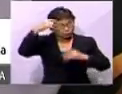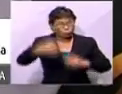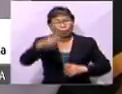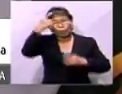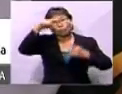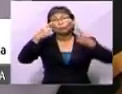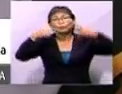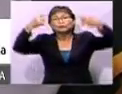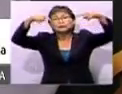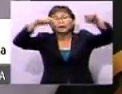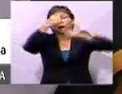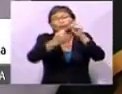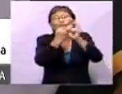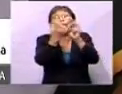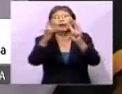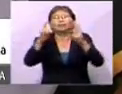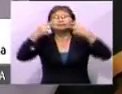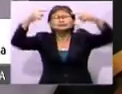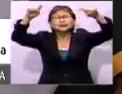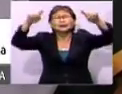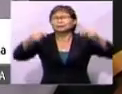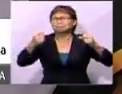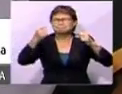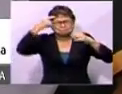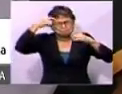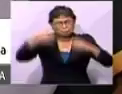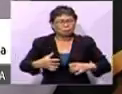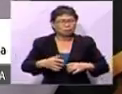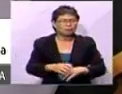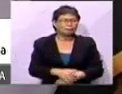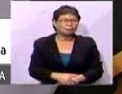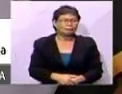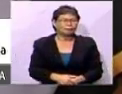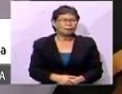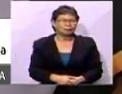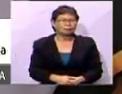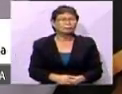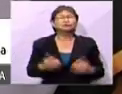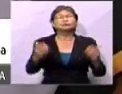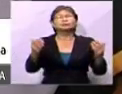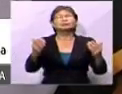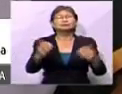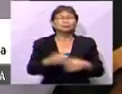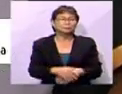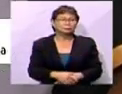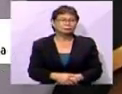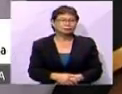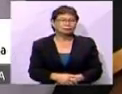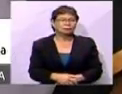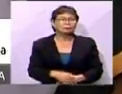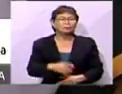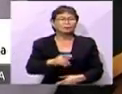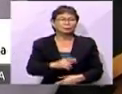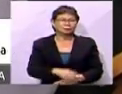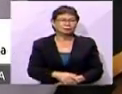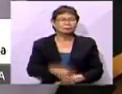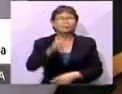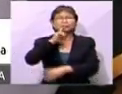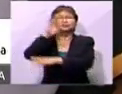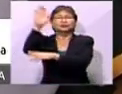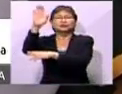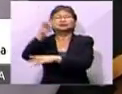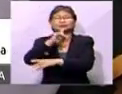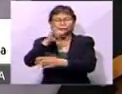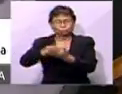menjayakan 2018 ni sebaik Jajah Malaysia yang lepas. InsyaAllah. Itu janji tim pada Jajah